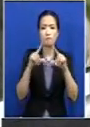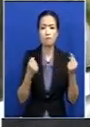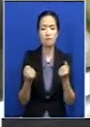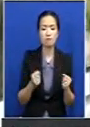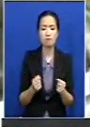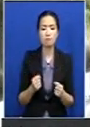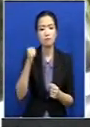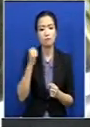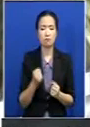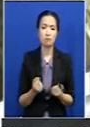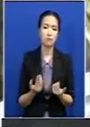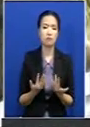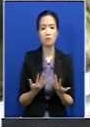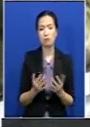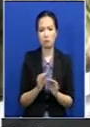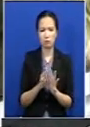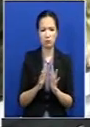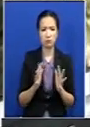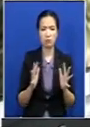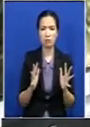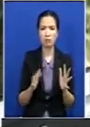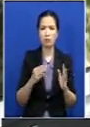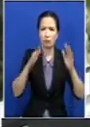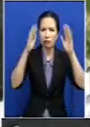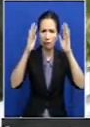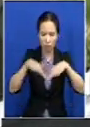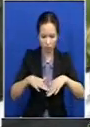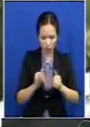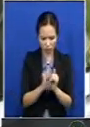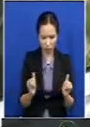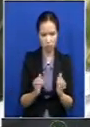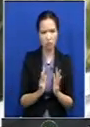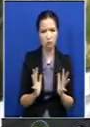ากนะคะในขณะที่เกิดเหตุก็เลยทำให้มีผู้ที่ติดอยู่ใต้ซากปรักหักพังเป็นจำนวนไม่น้อยค่ะ